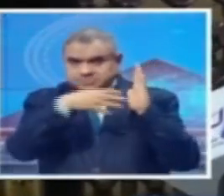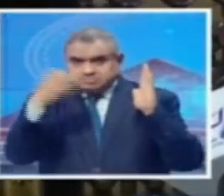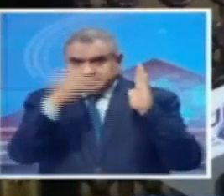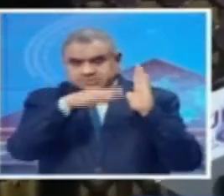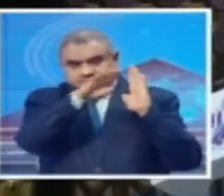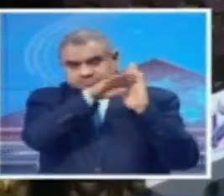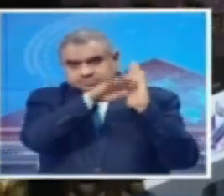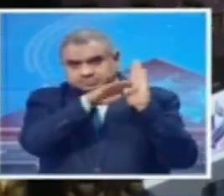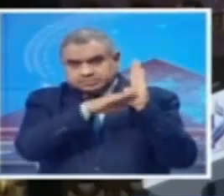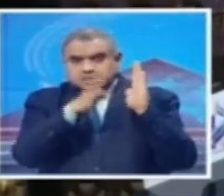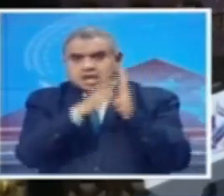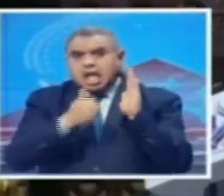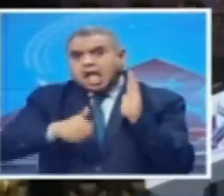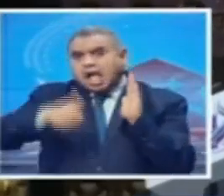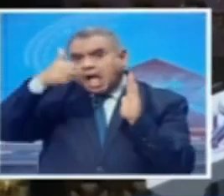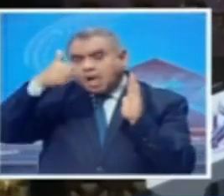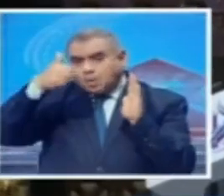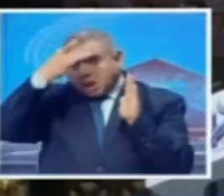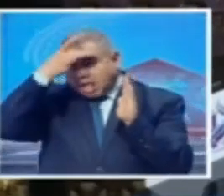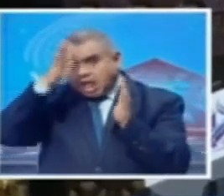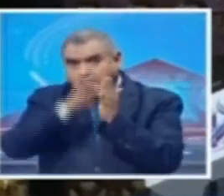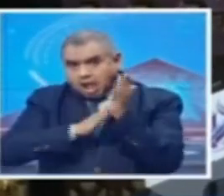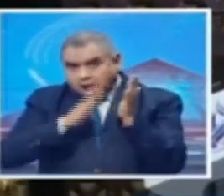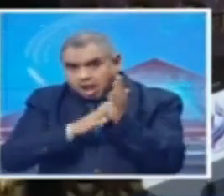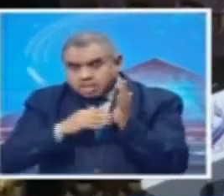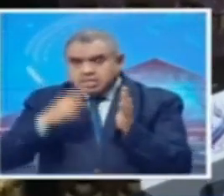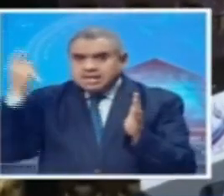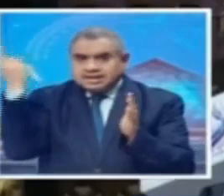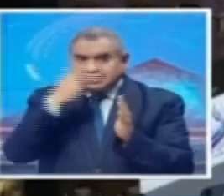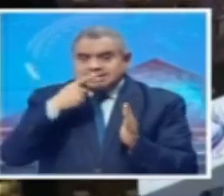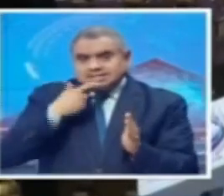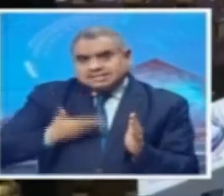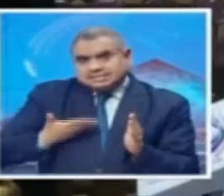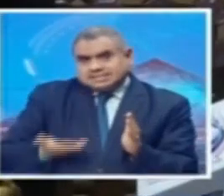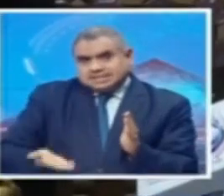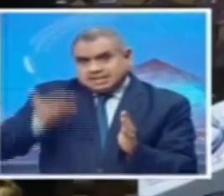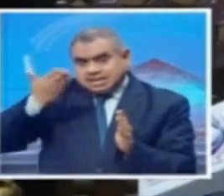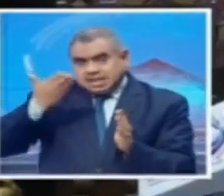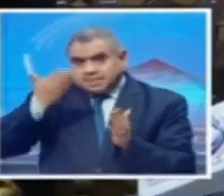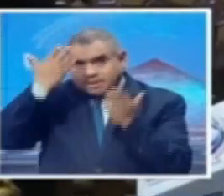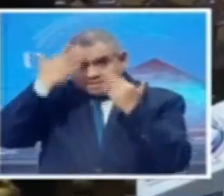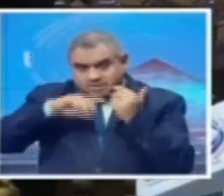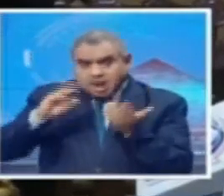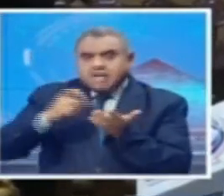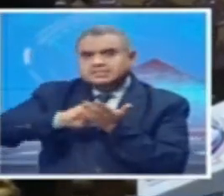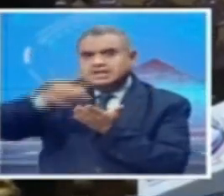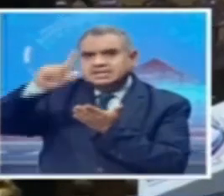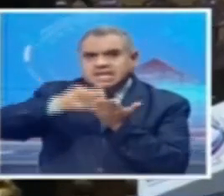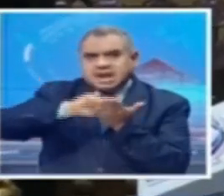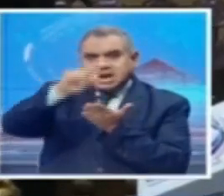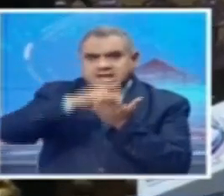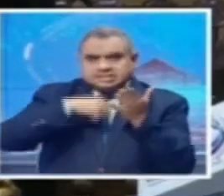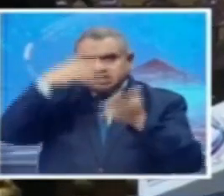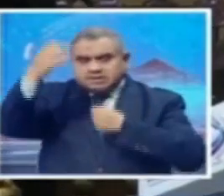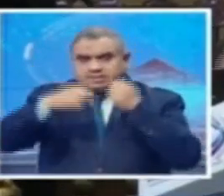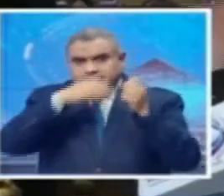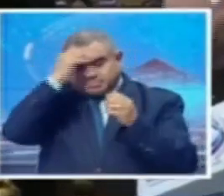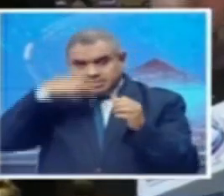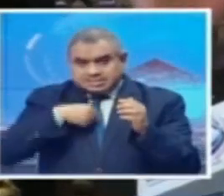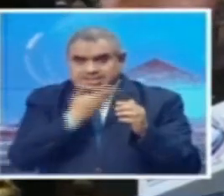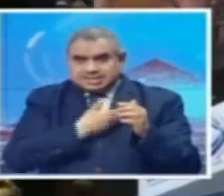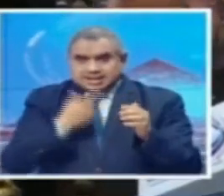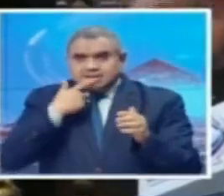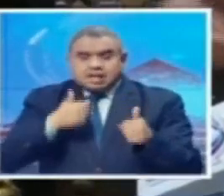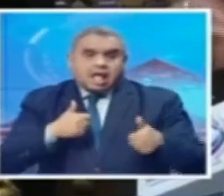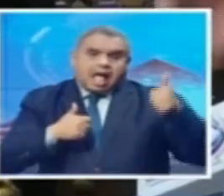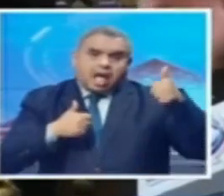يرتب ترتيب أولويات، حسب ترتيب الأولويات هيتبعت له رسالة. فممكن أنا سجل النهاردة بس في ناس